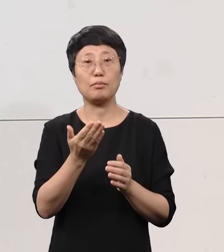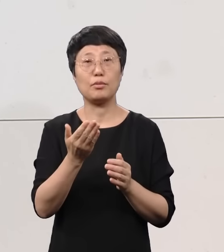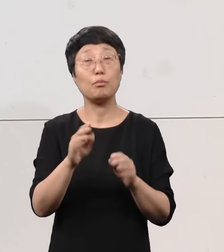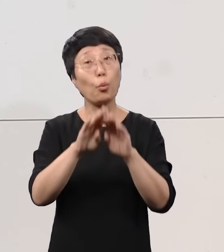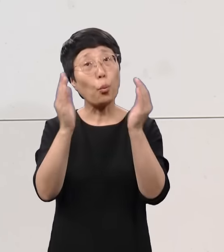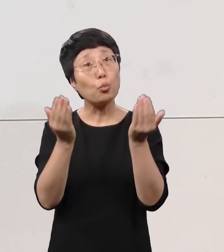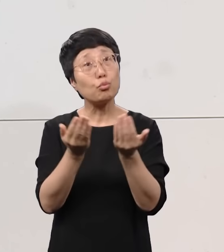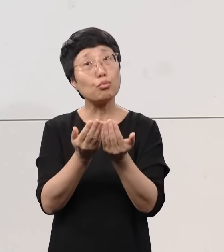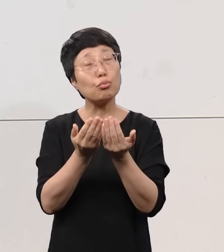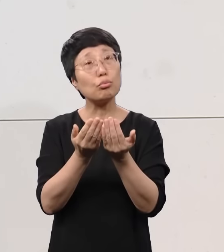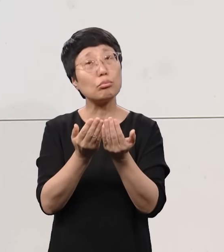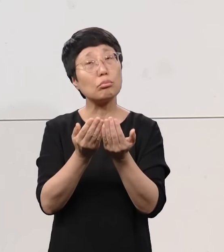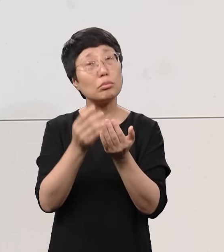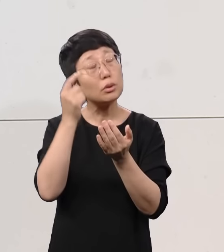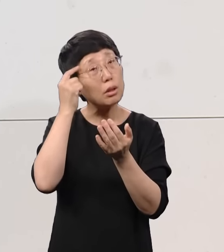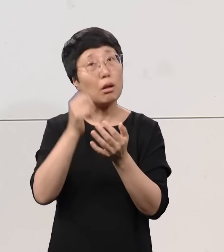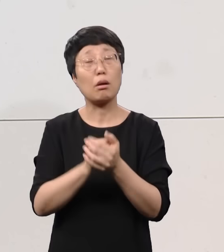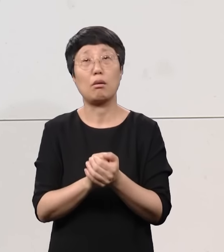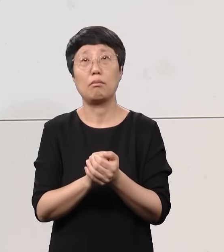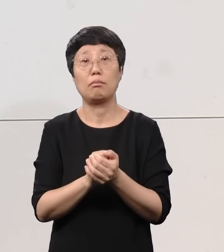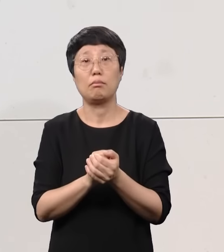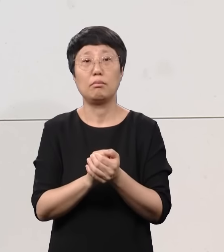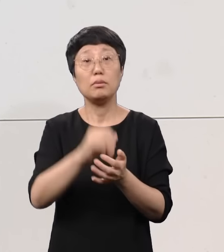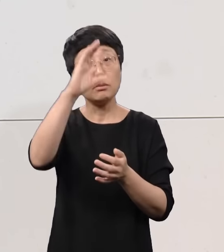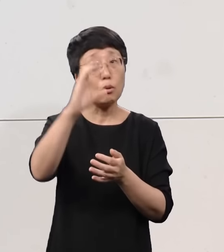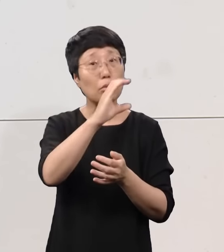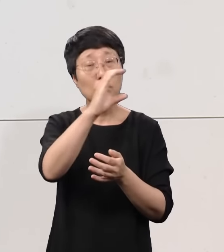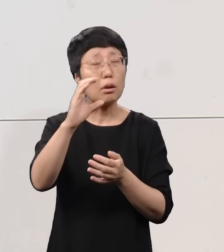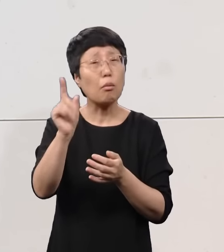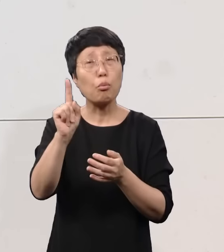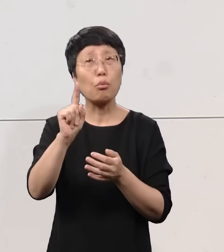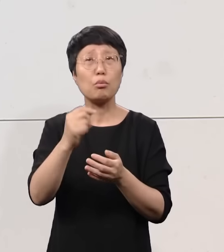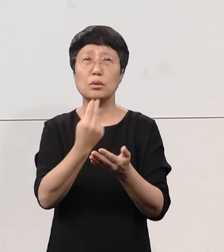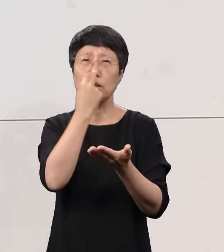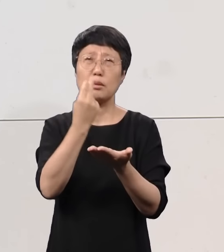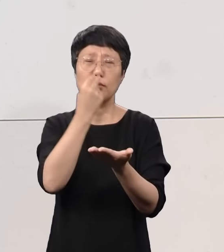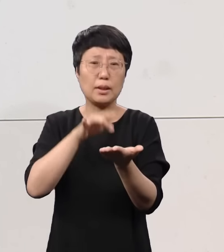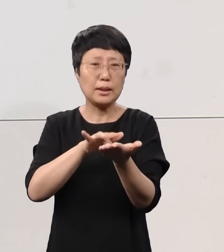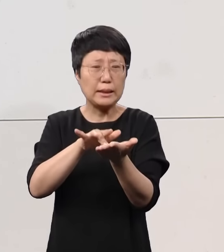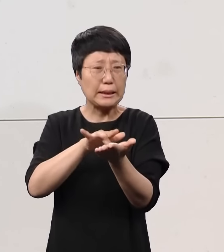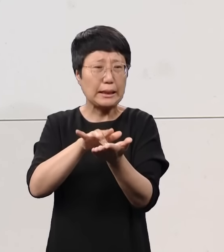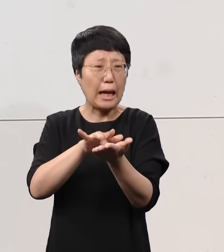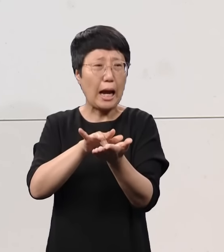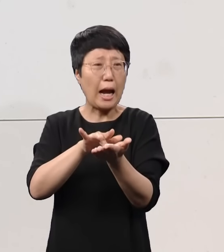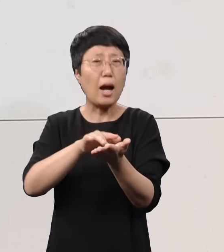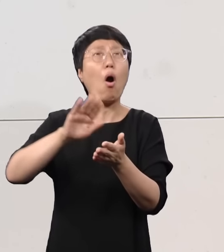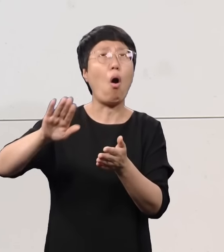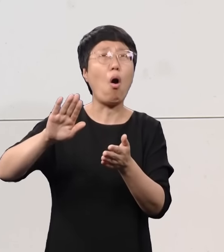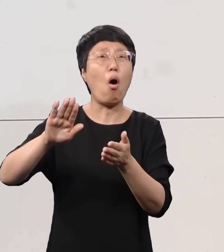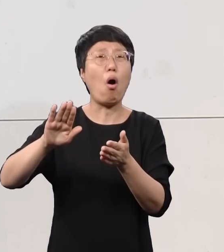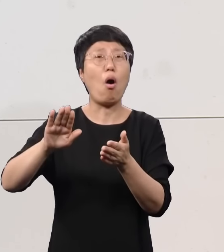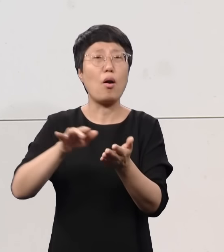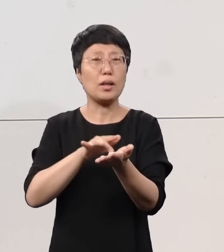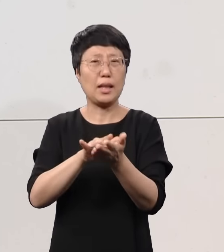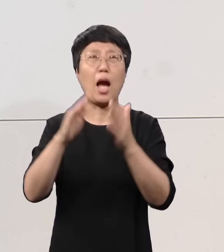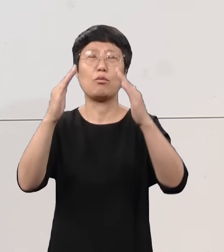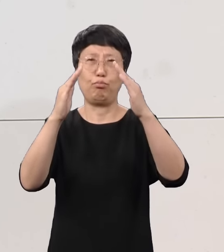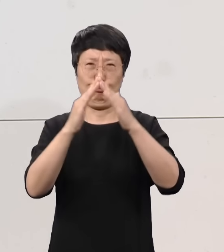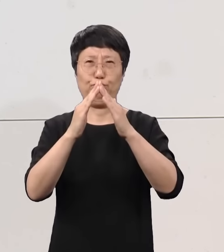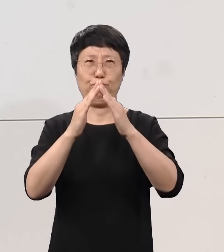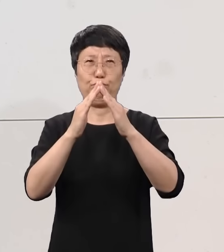모두에게 여러분 모두에게 성당은 생명의 약이 있는 약국이 됩니다 거한 그